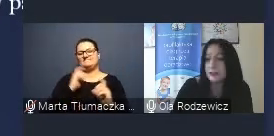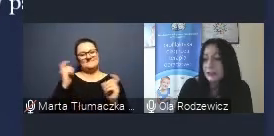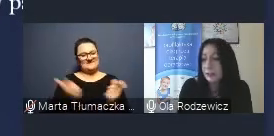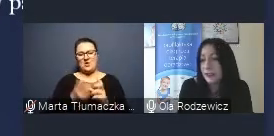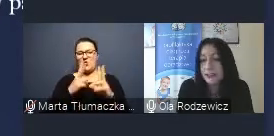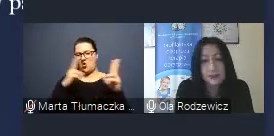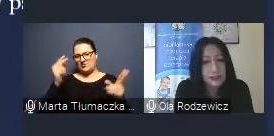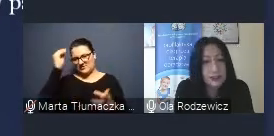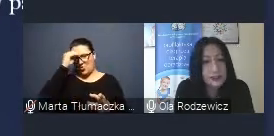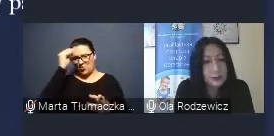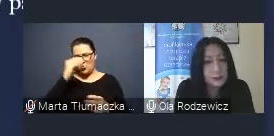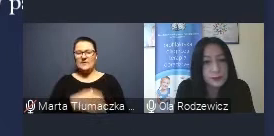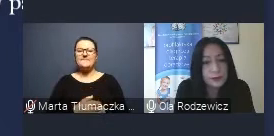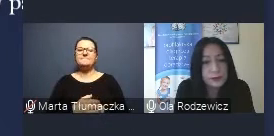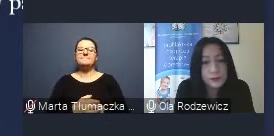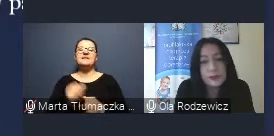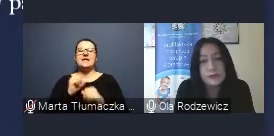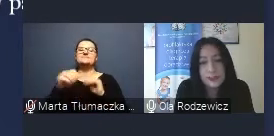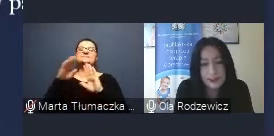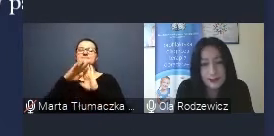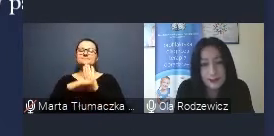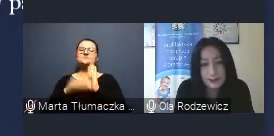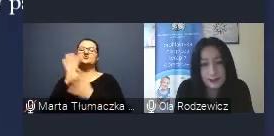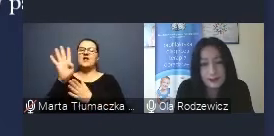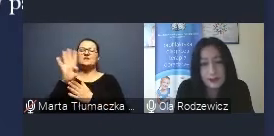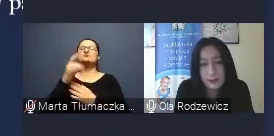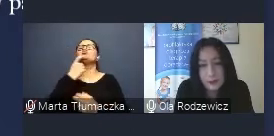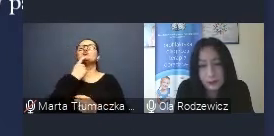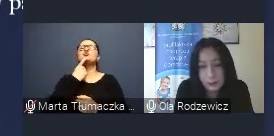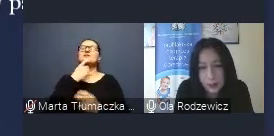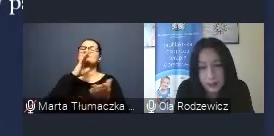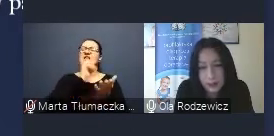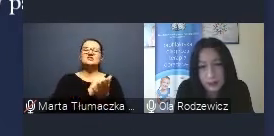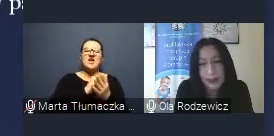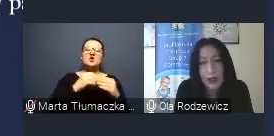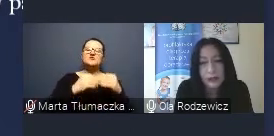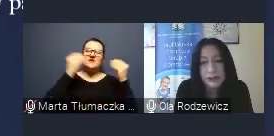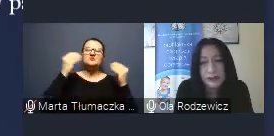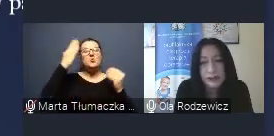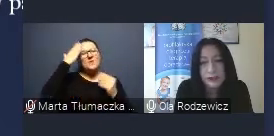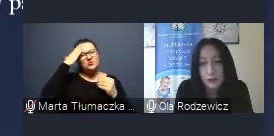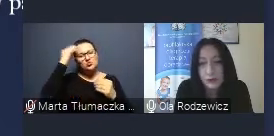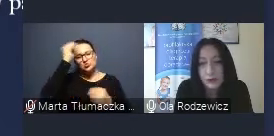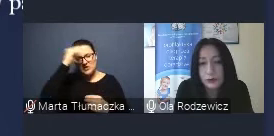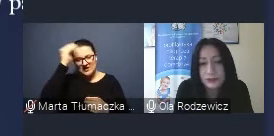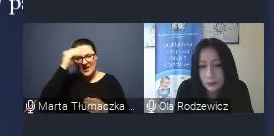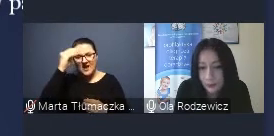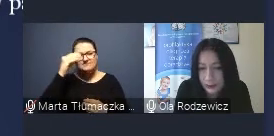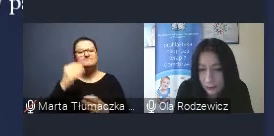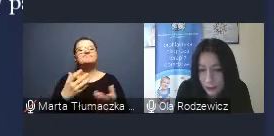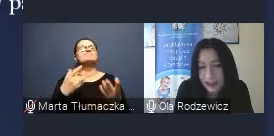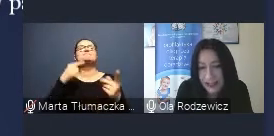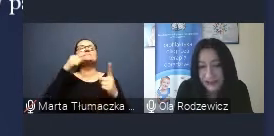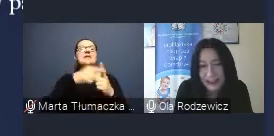I jest taki paragraf 14, który mówi o tym, czym są te zajęcia. Zajęcia rozwijające umiejętność uczenia się organizuje się dla uczniów w